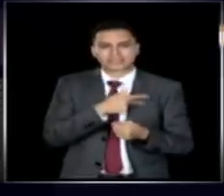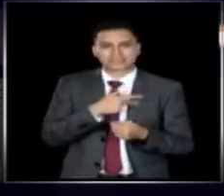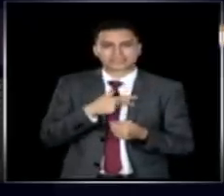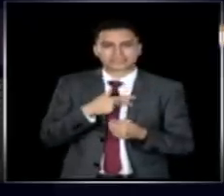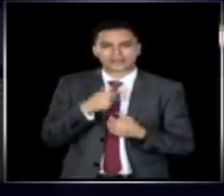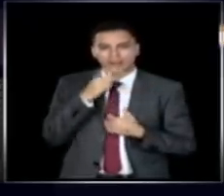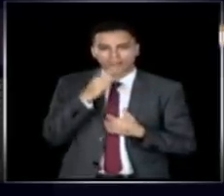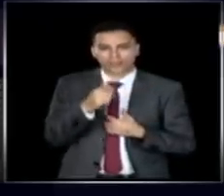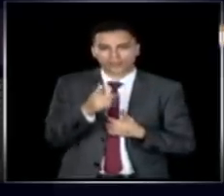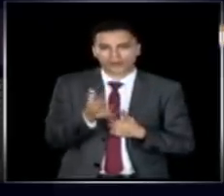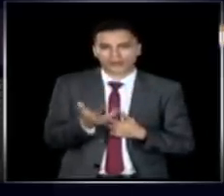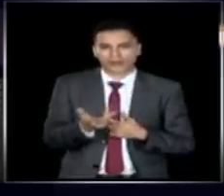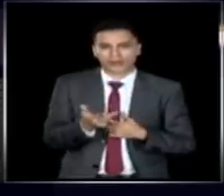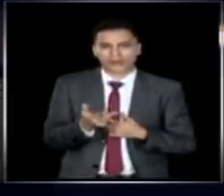نفسه